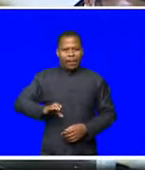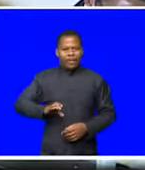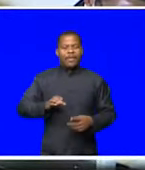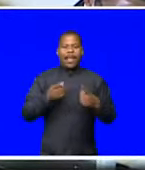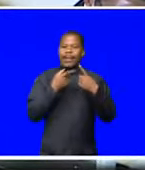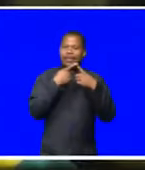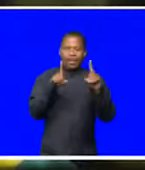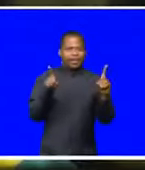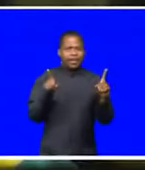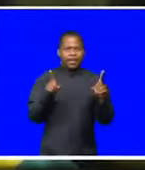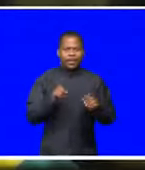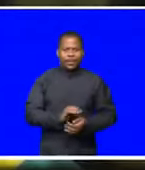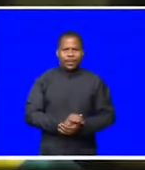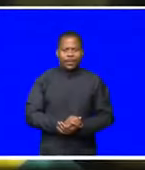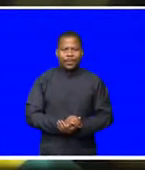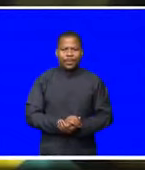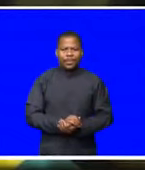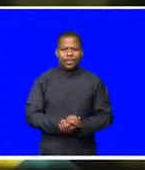tindzawo